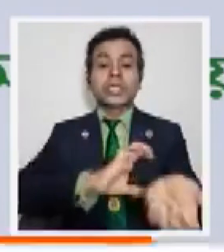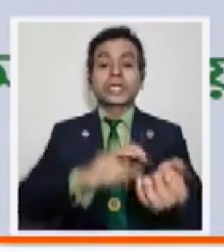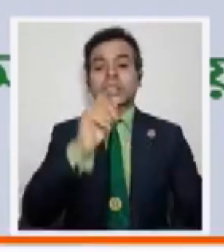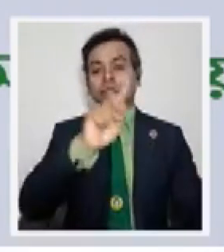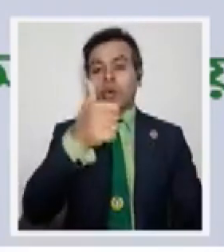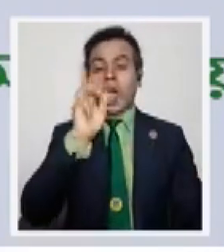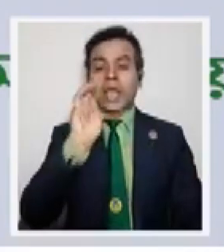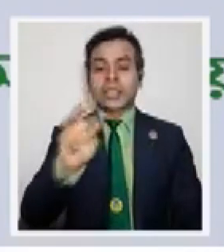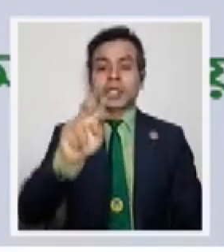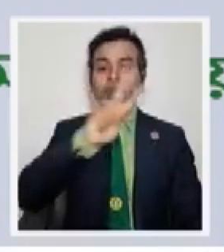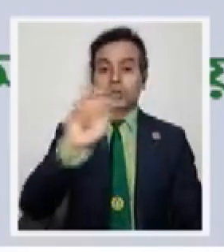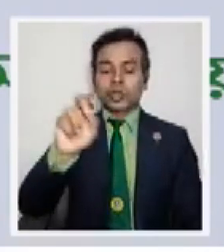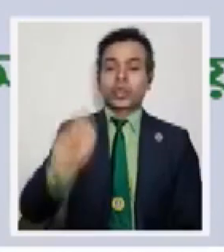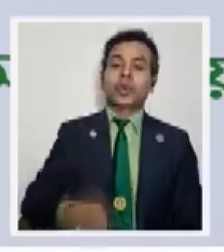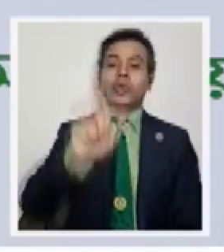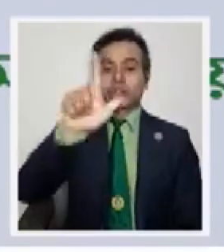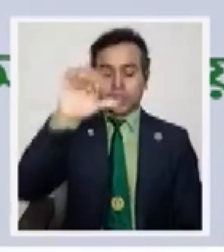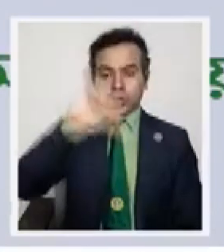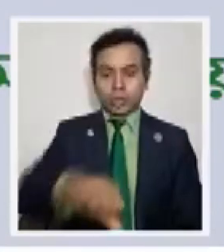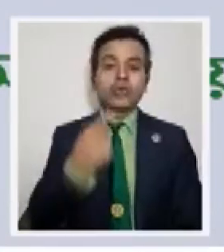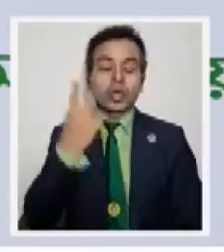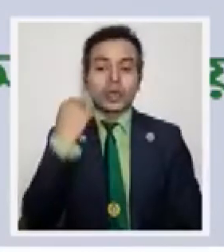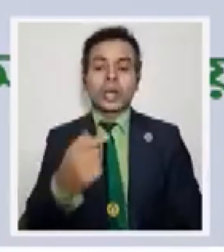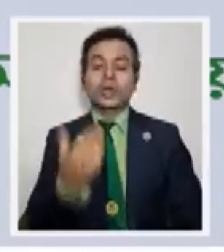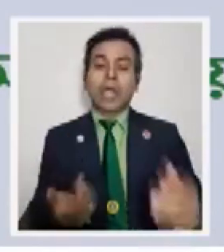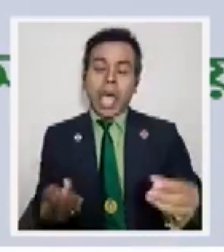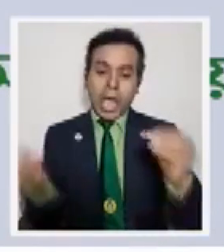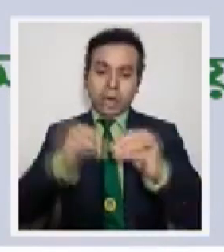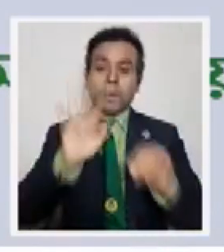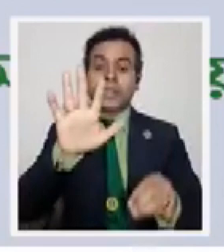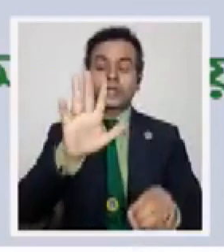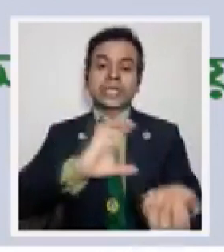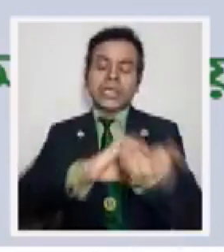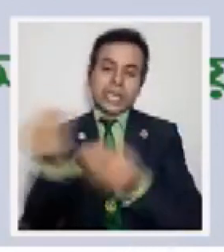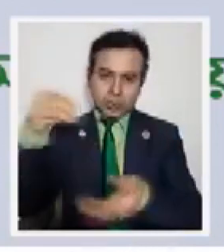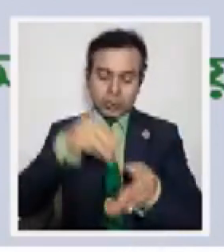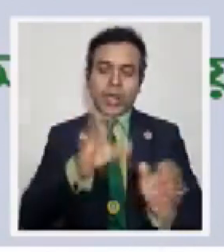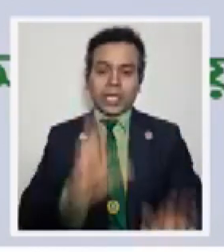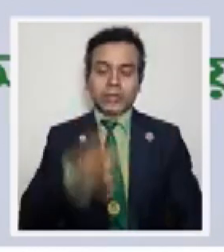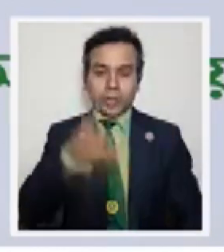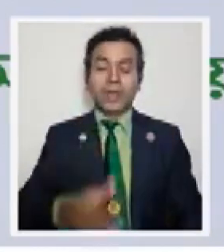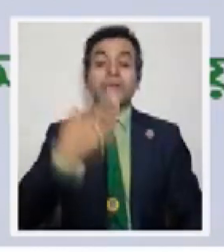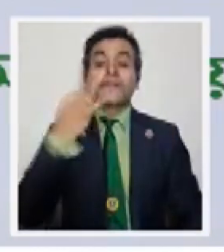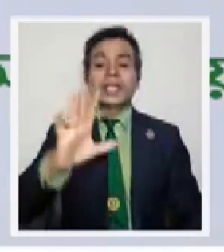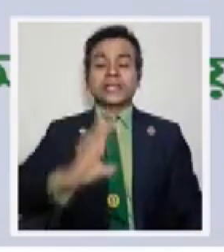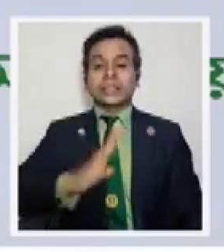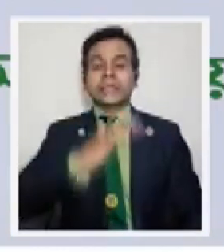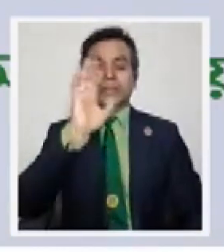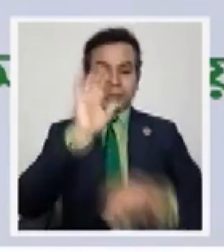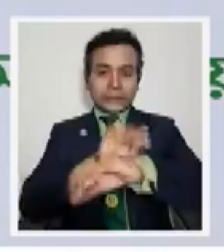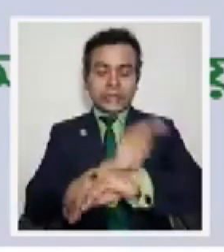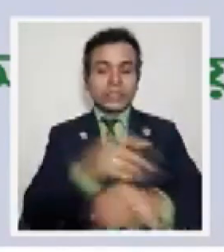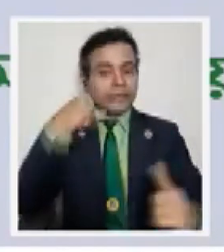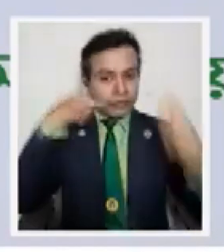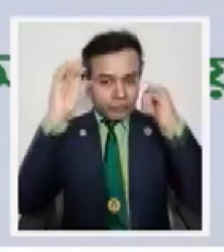97,82,561টি। অনলাইন প্ল্যাটফর্ম মুক্ত পাঠে হটলাইন সেবা দেওয়ার জন্য প্রশিক্ষণপ্রাপ্ত চিকিৎসক 16,279 জন, গত 24 ঘন্টায়